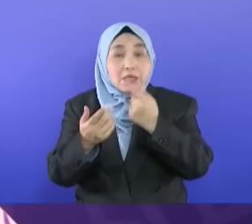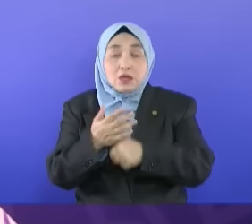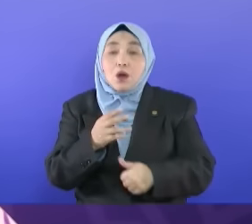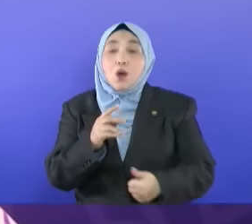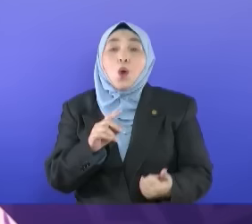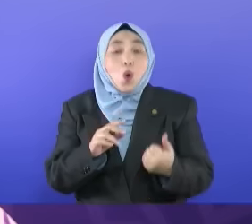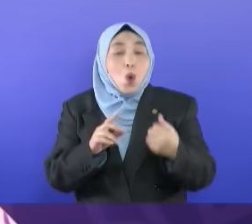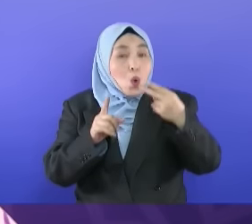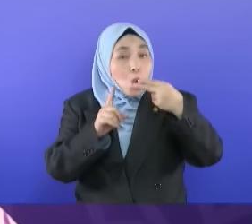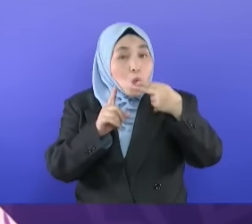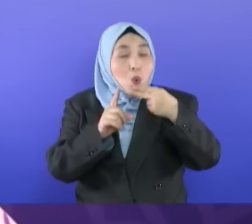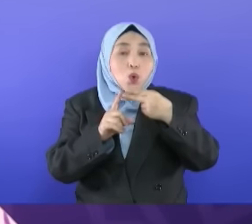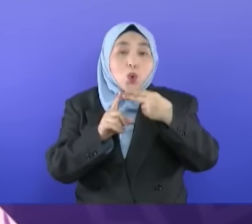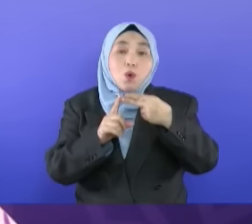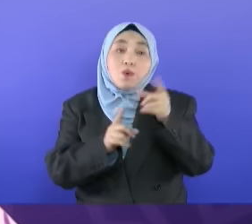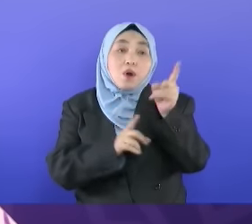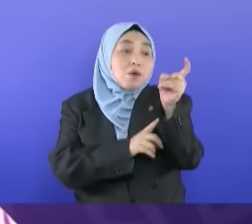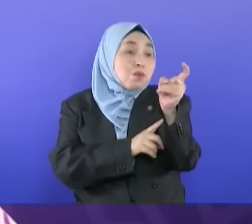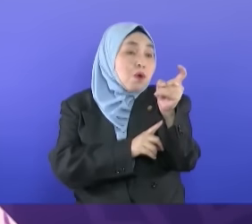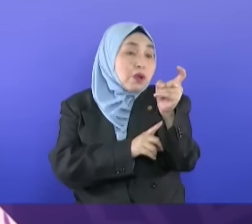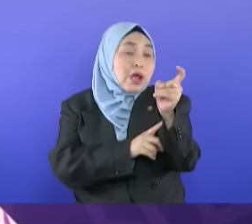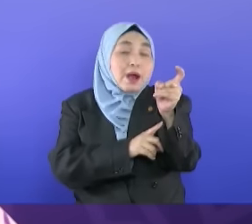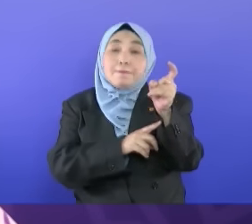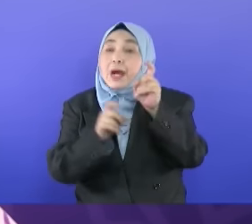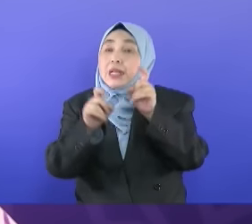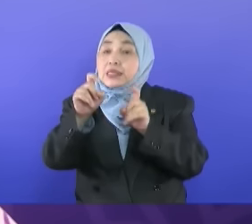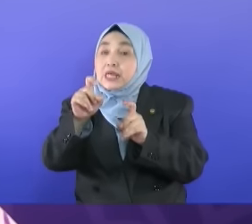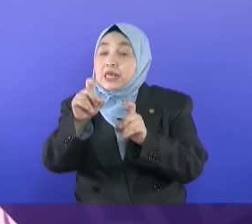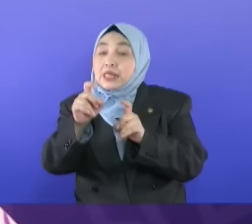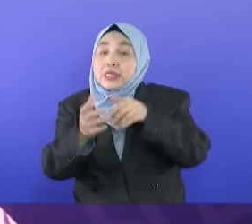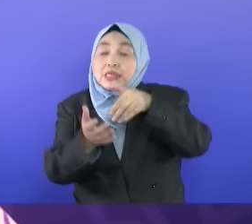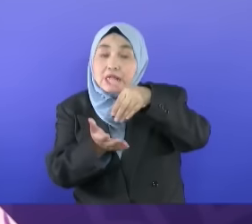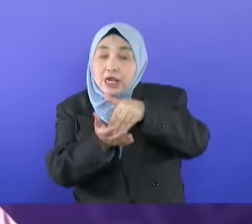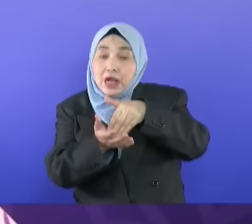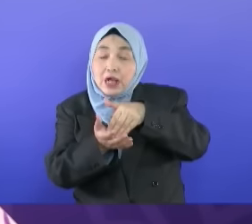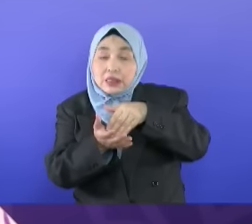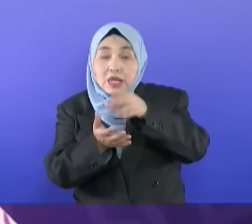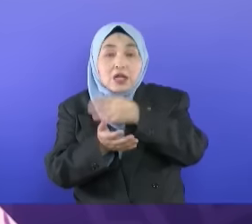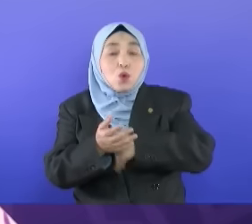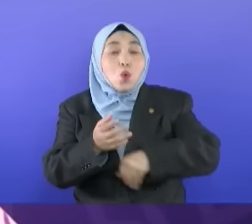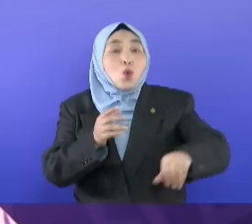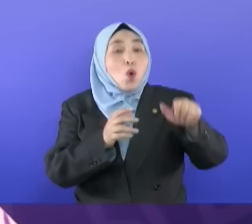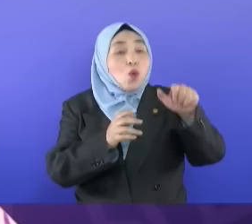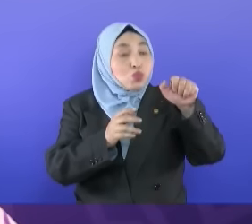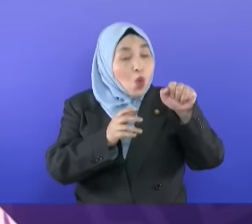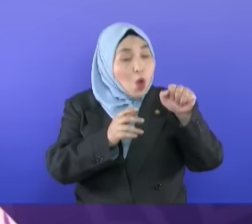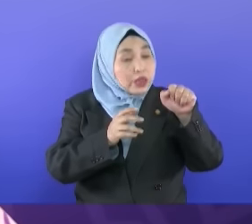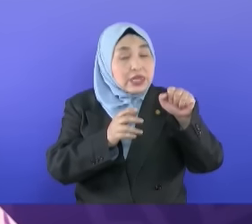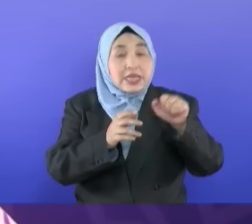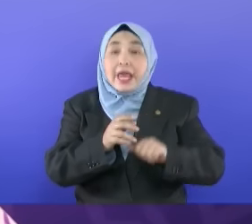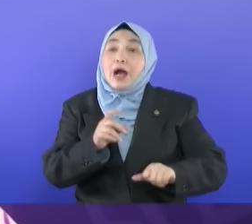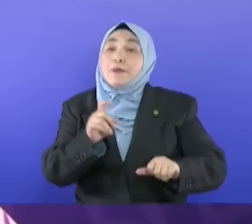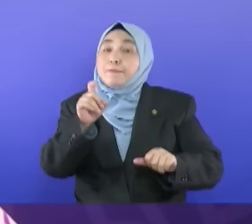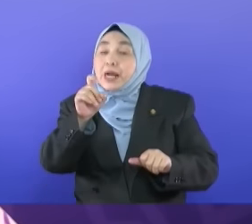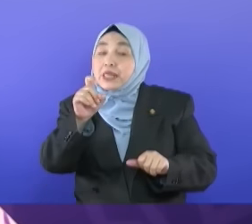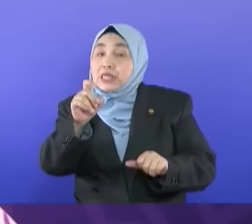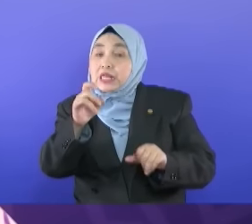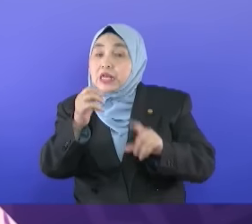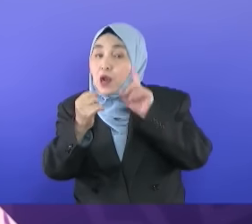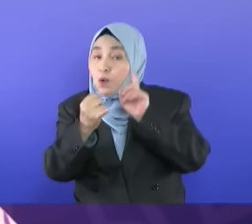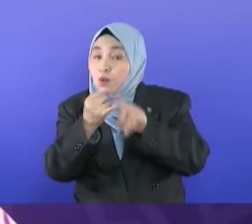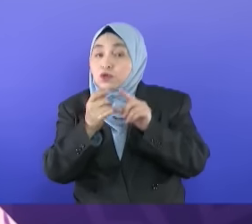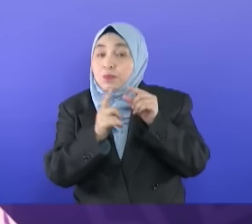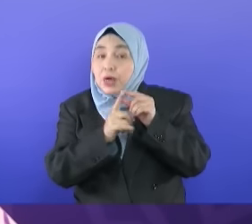ro yang mati di tengah-tengah itu pada kalimat dan huruf yang mati di ujung